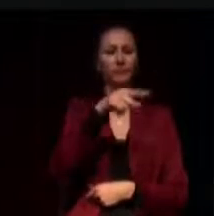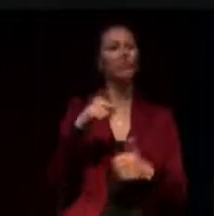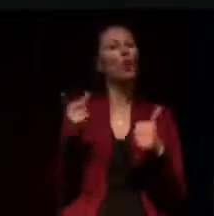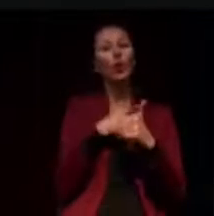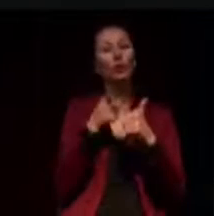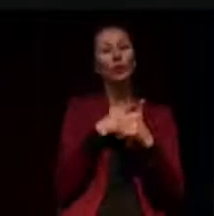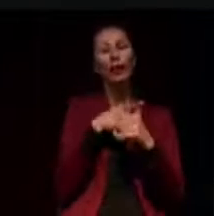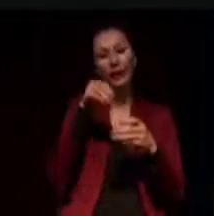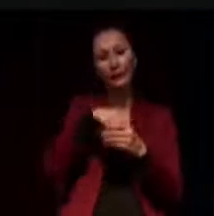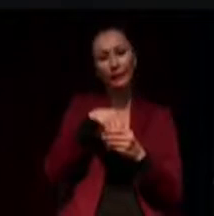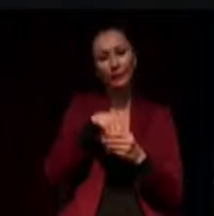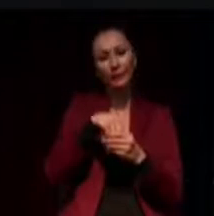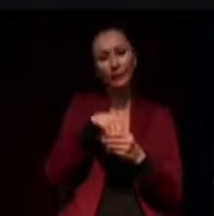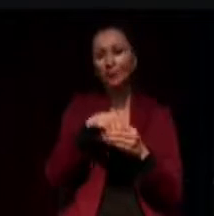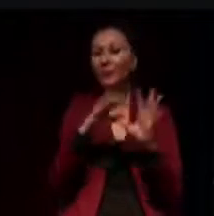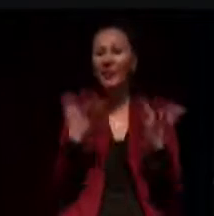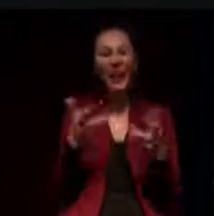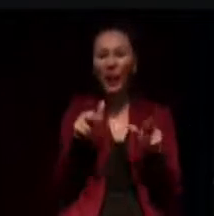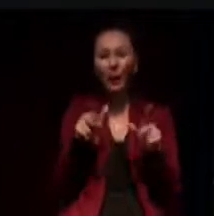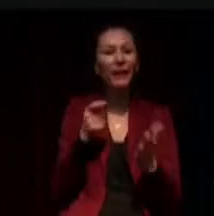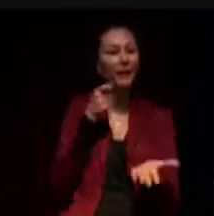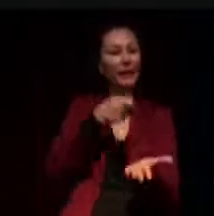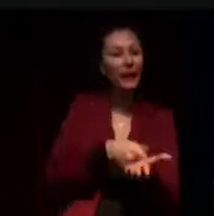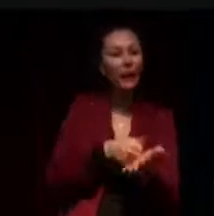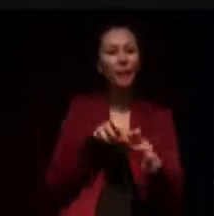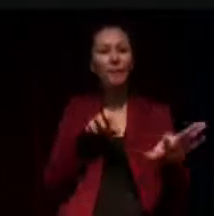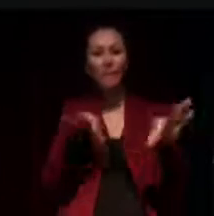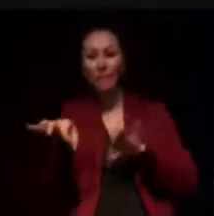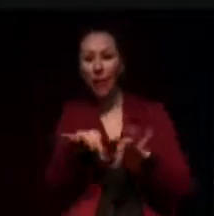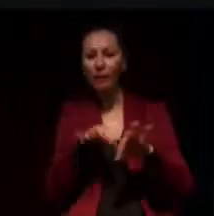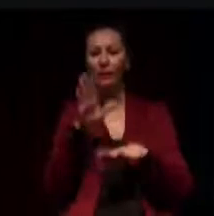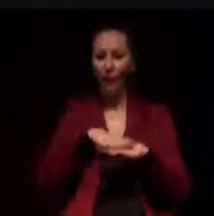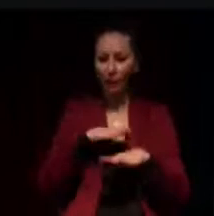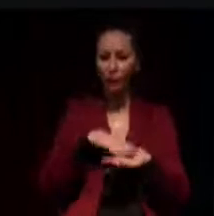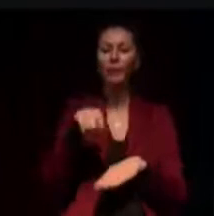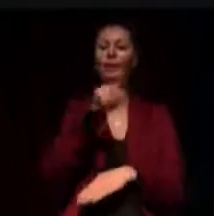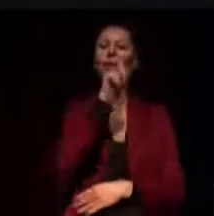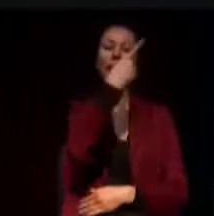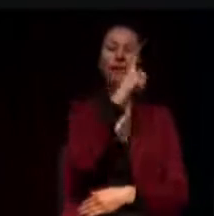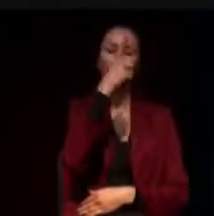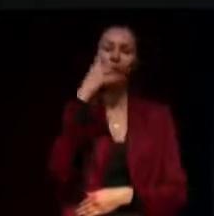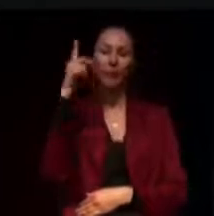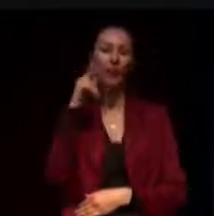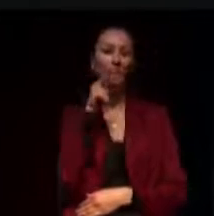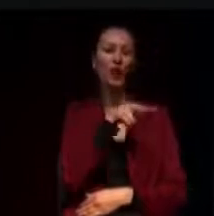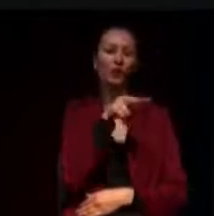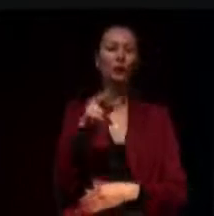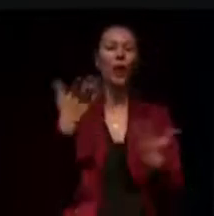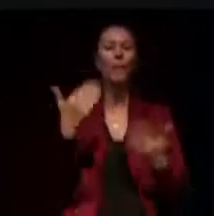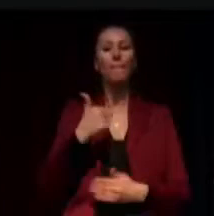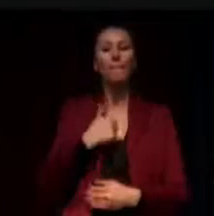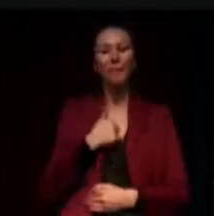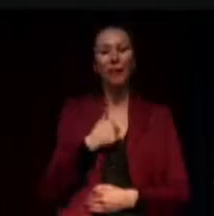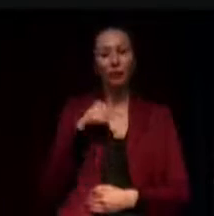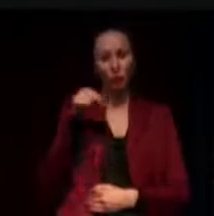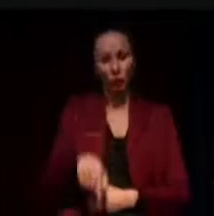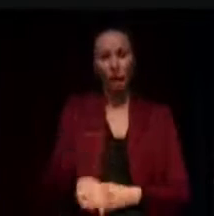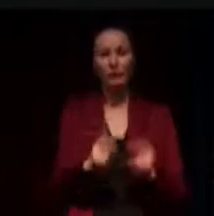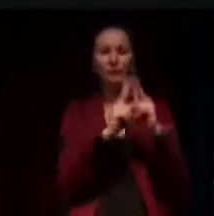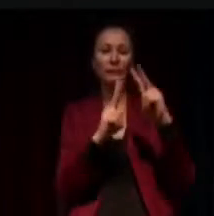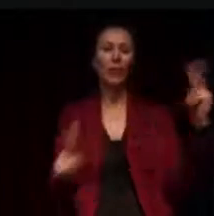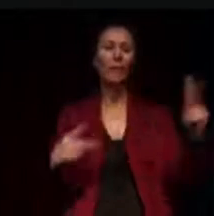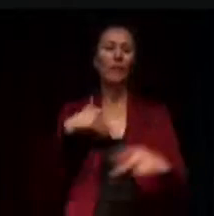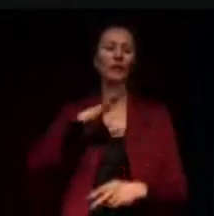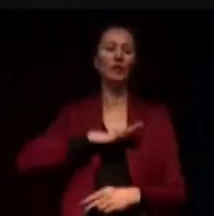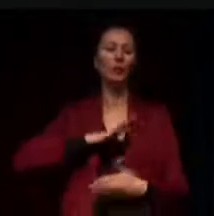öncelikler noktasında ne gibi yatırım planları yapılmış? Bunlara tek tek bakacağız. Ama ben şu öncelikleri sıralamak